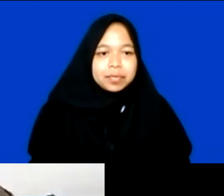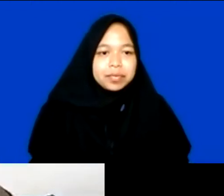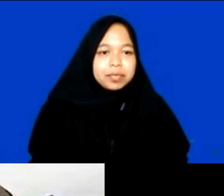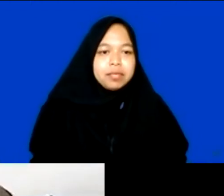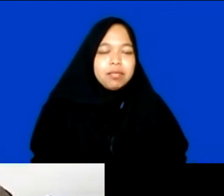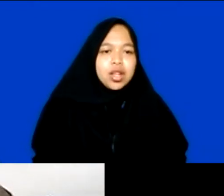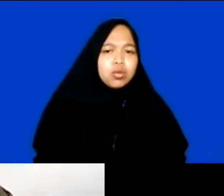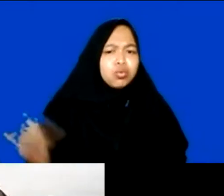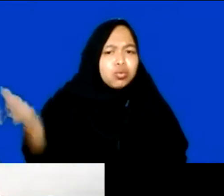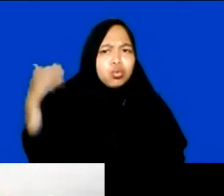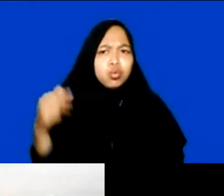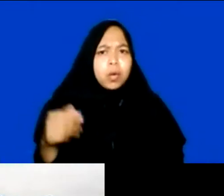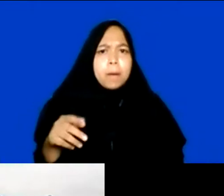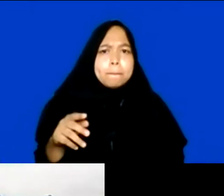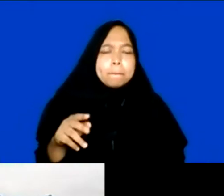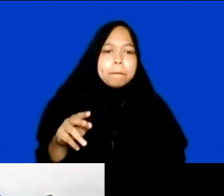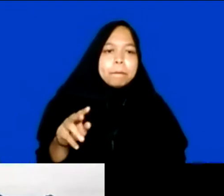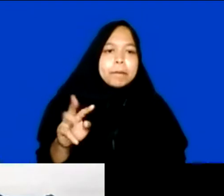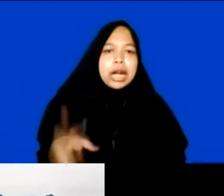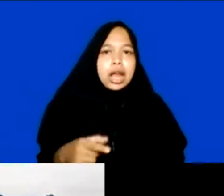itu pernah dompet itu udah